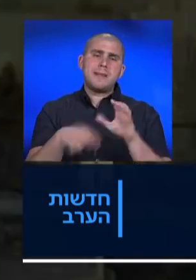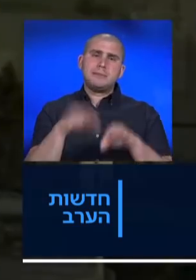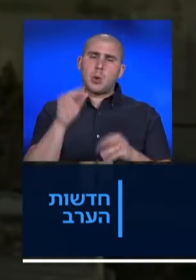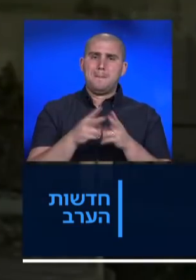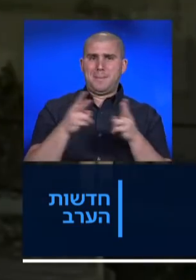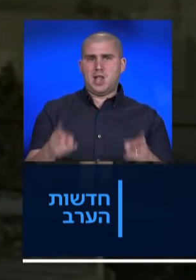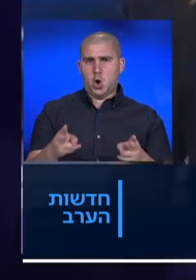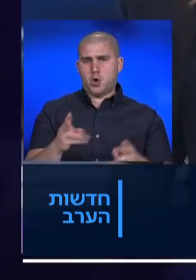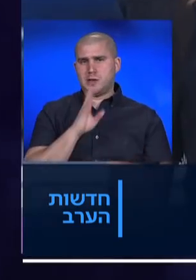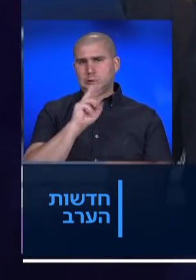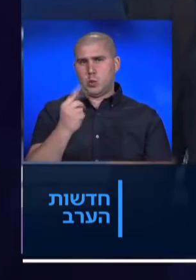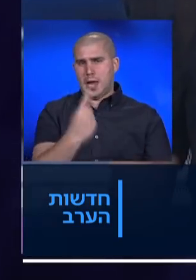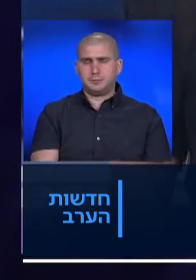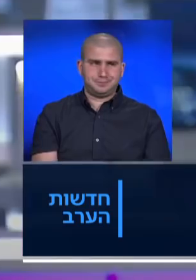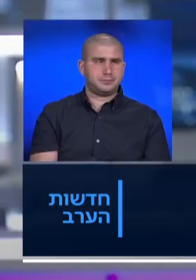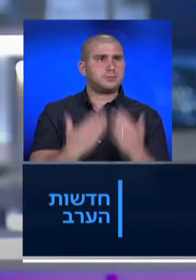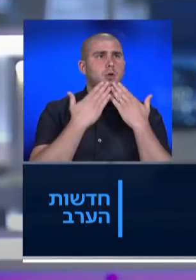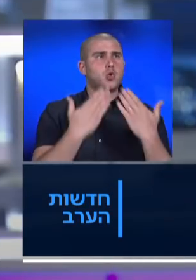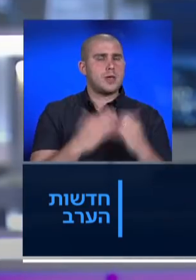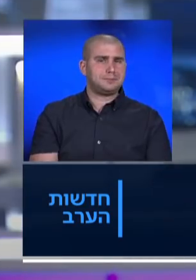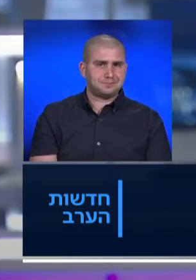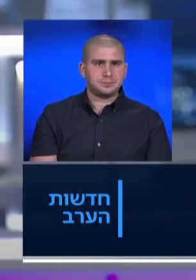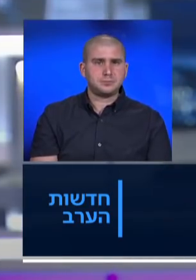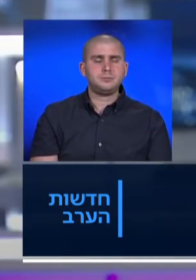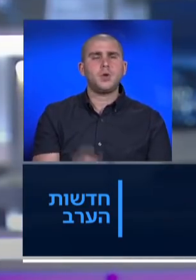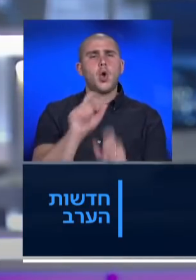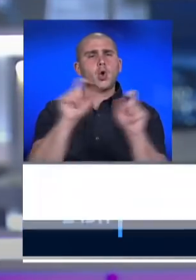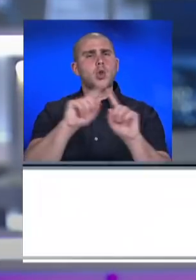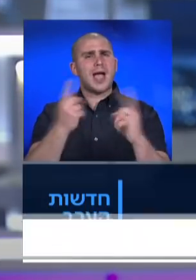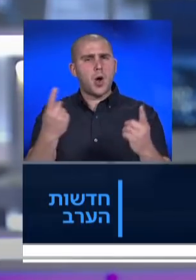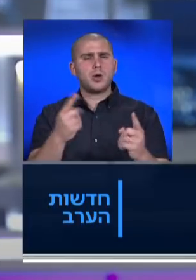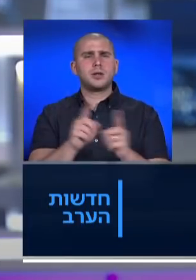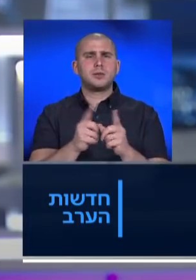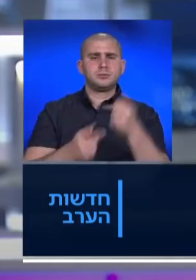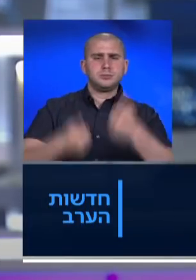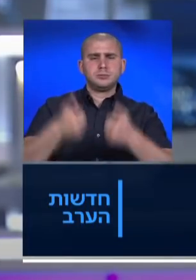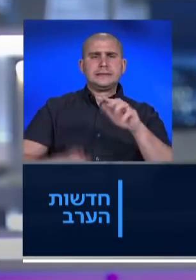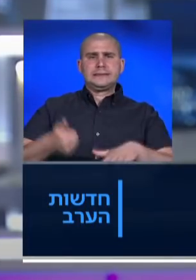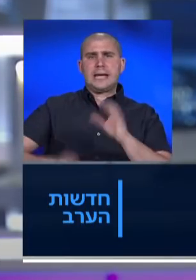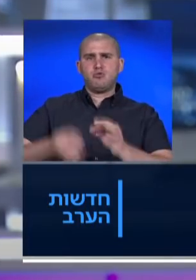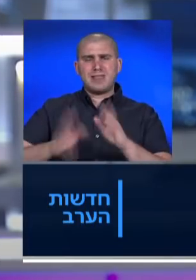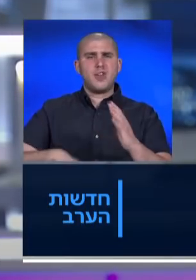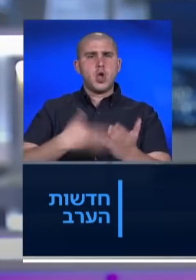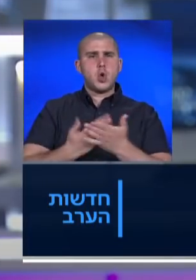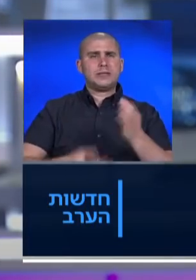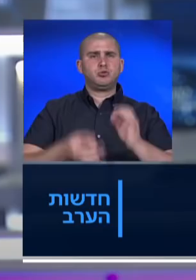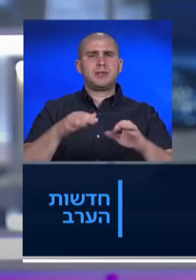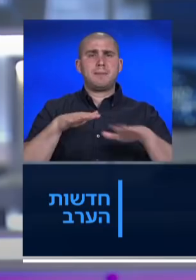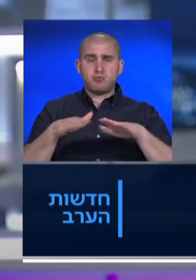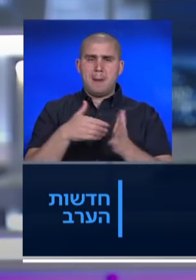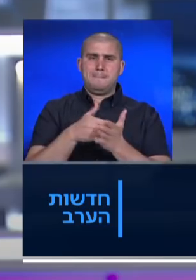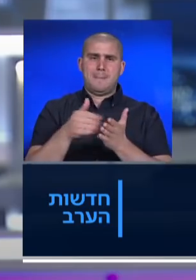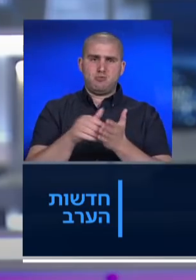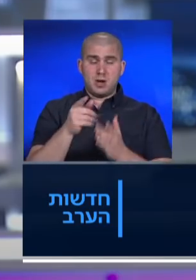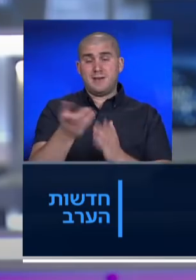הזו. גילי, תודה רבה. כותרות אחרות היום, הקרב בין שר המשפטים ליועץ המשפטי לממשלה נמשך, ולפני זמן